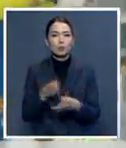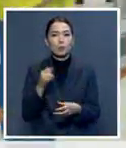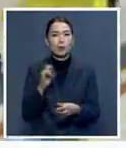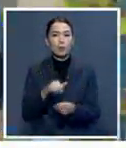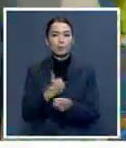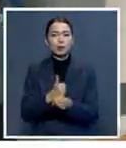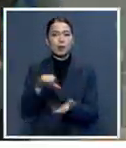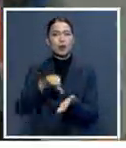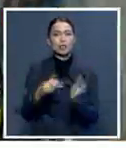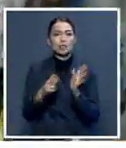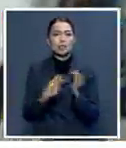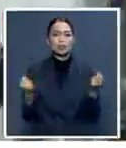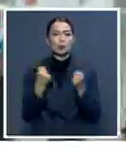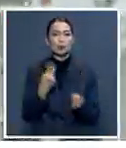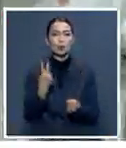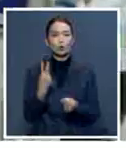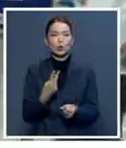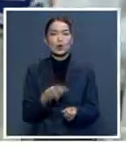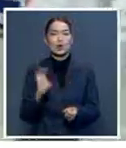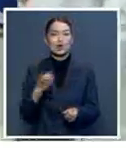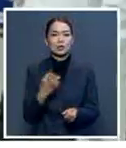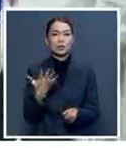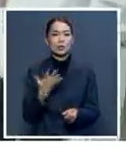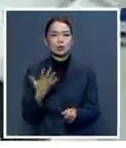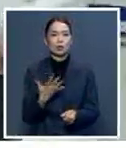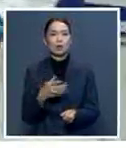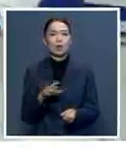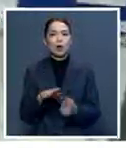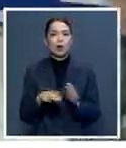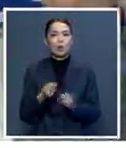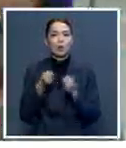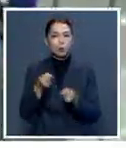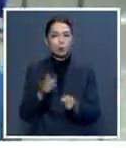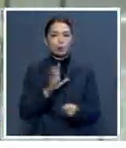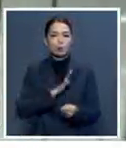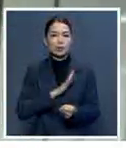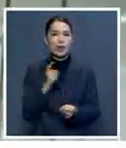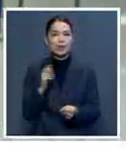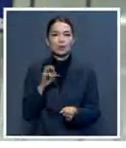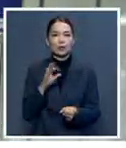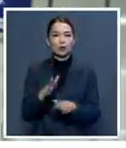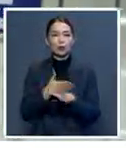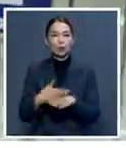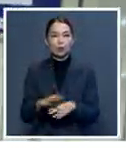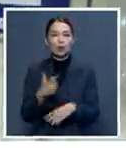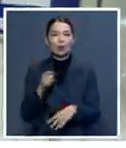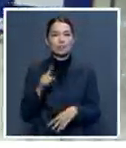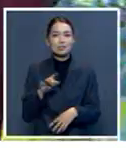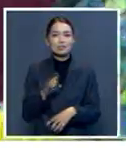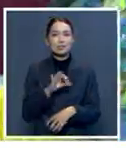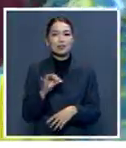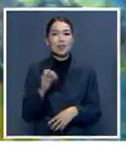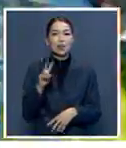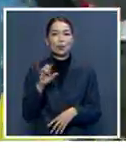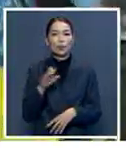8 спортшының екеуі күміс, бесеуі қола жүлдеге ие болды. Сағынбек Хасановтан бөлек Хамза Ғазиз бен Шыңғыс Елубаев қола